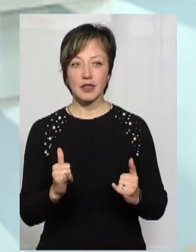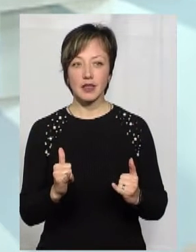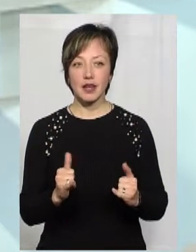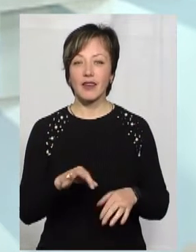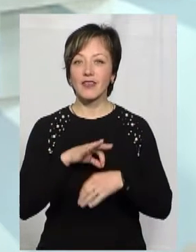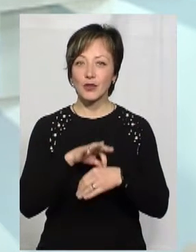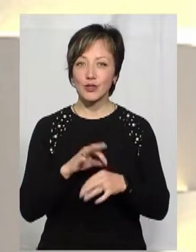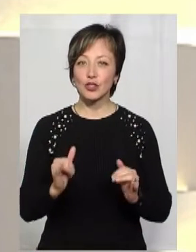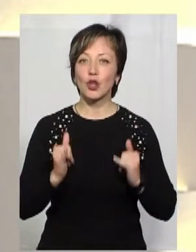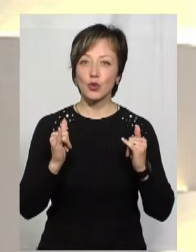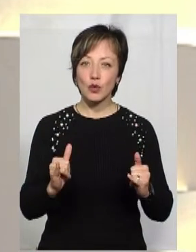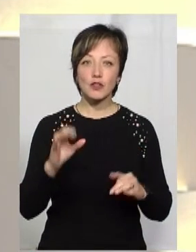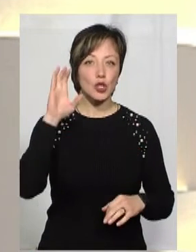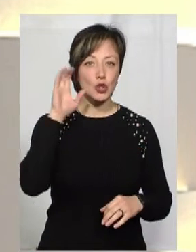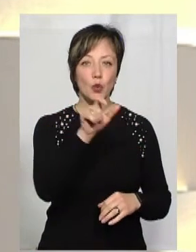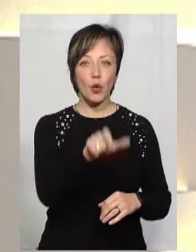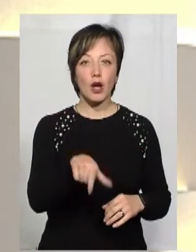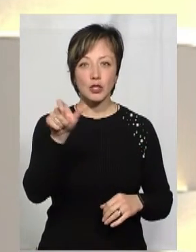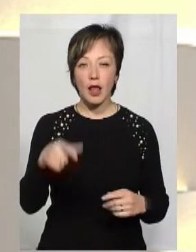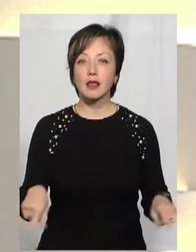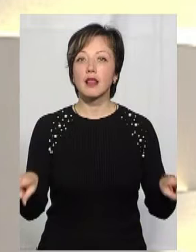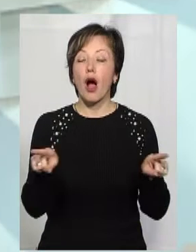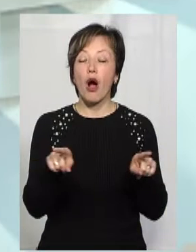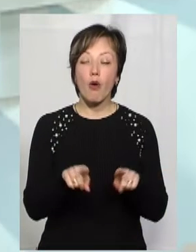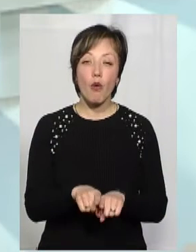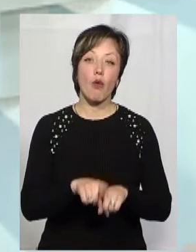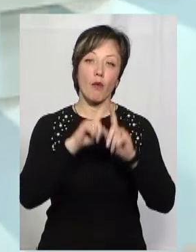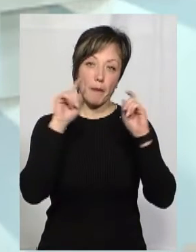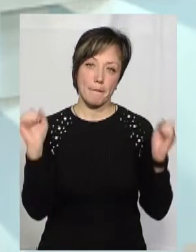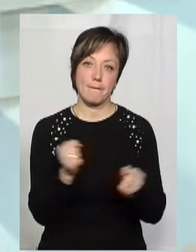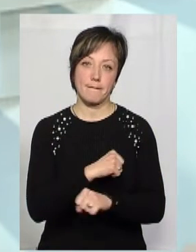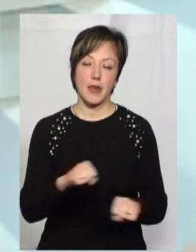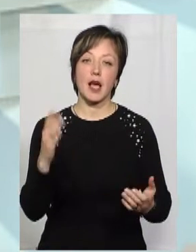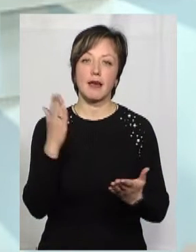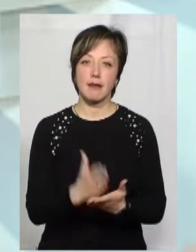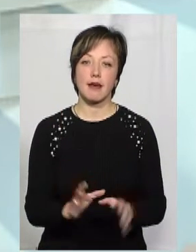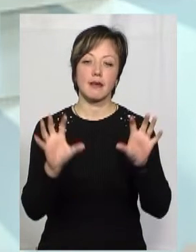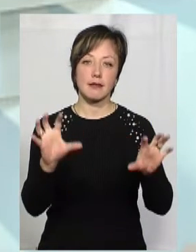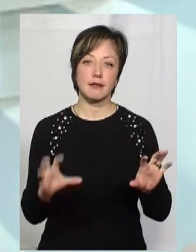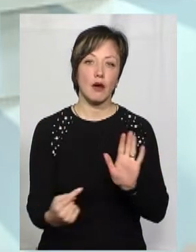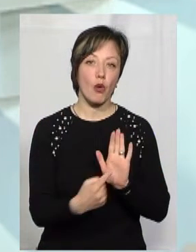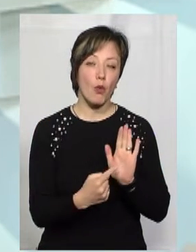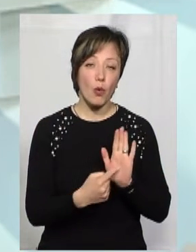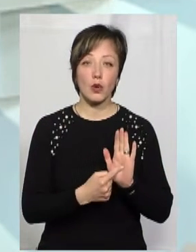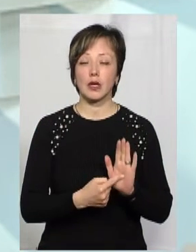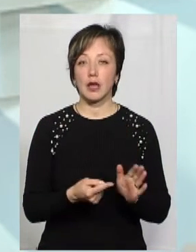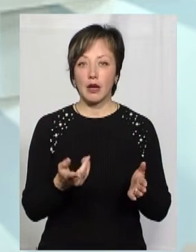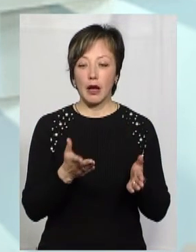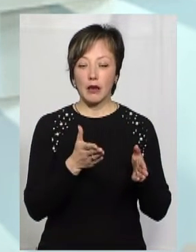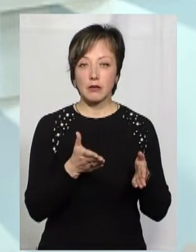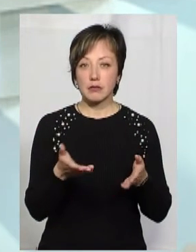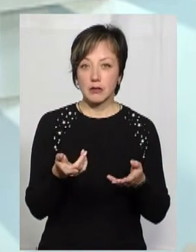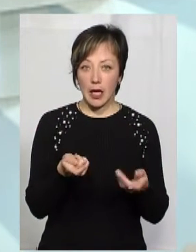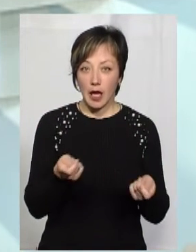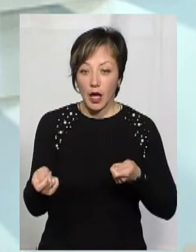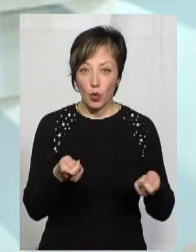Шановна ведуча і шановні слухачі, такого апріорі бути не може. Є закон, відповідно, який